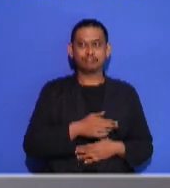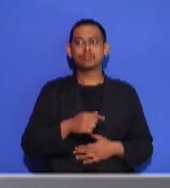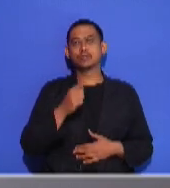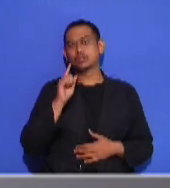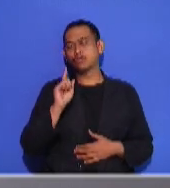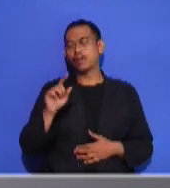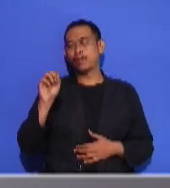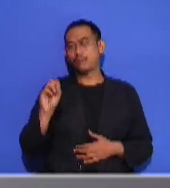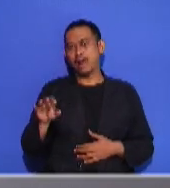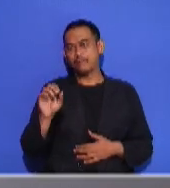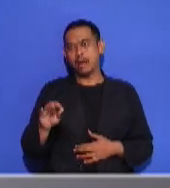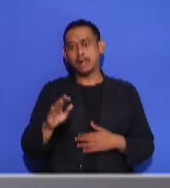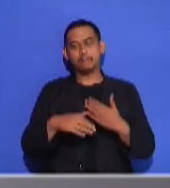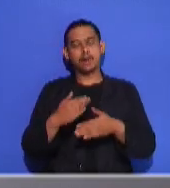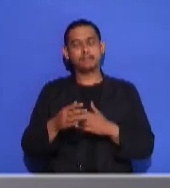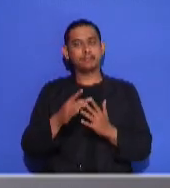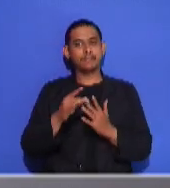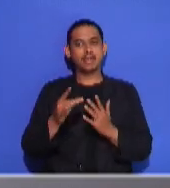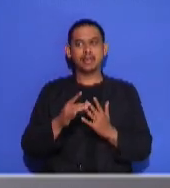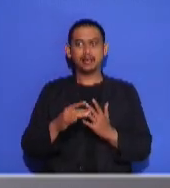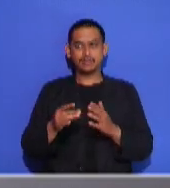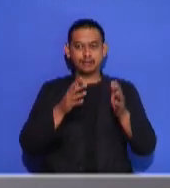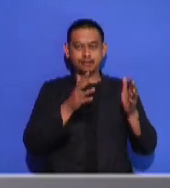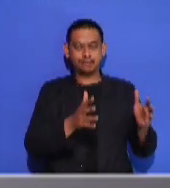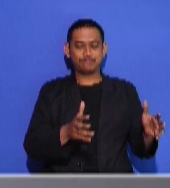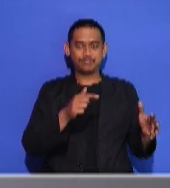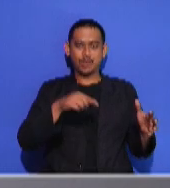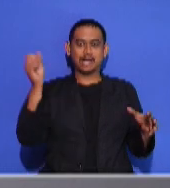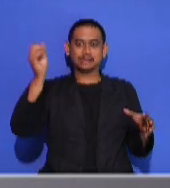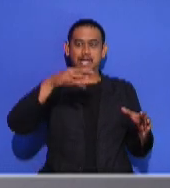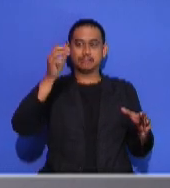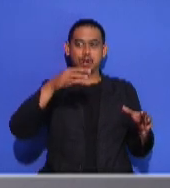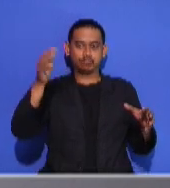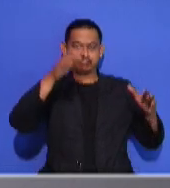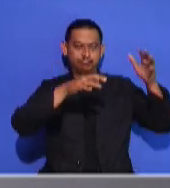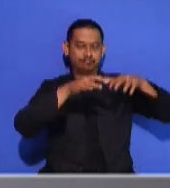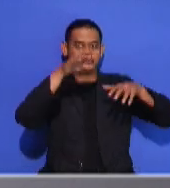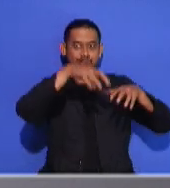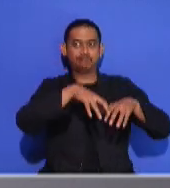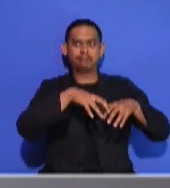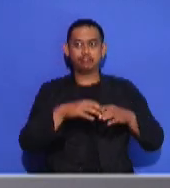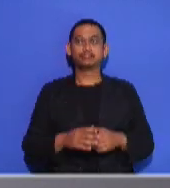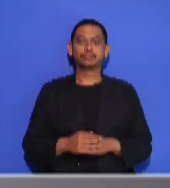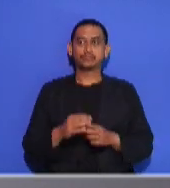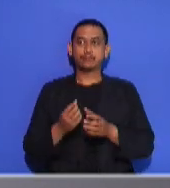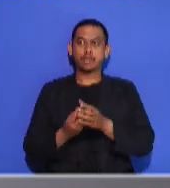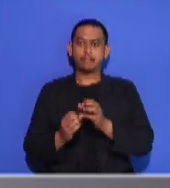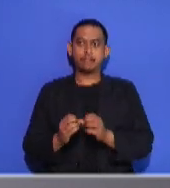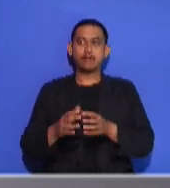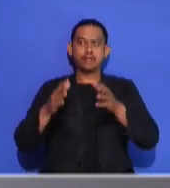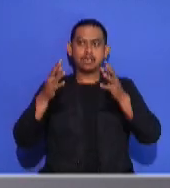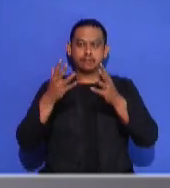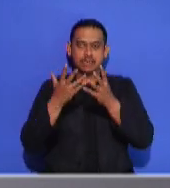selanjutnya dipilah dimasukkan ke dalam kantong karung maupun plastik sementara tumbuhan kering dan liar dibakar sehingga bermanfaat untuk